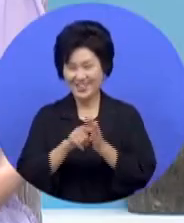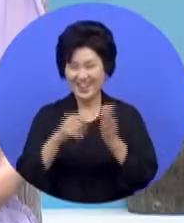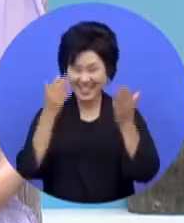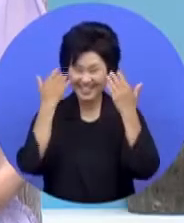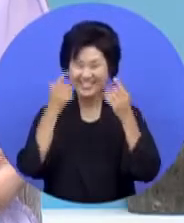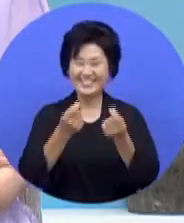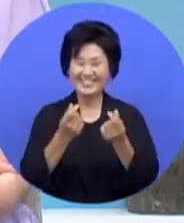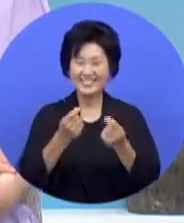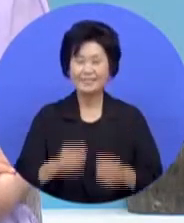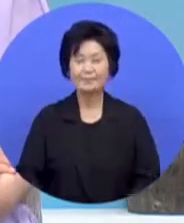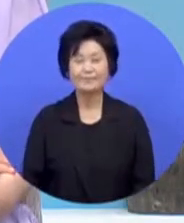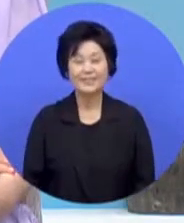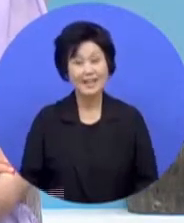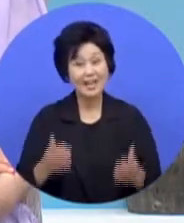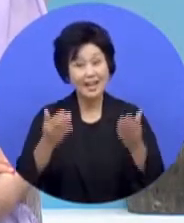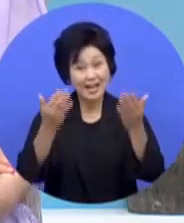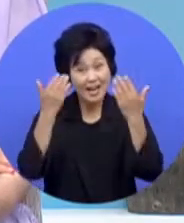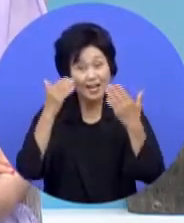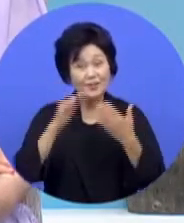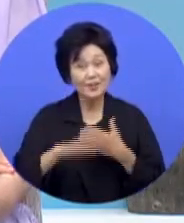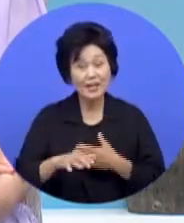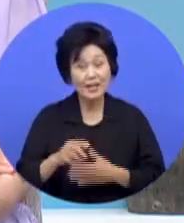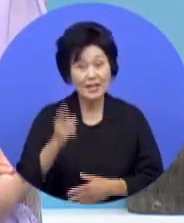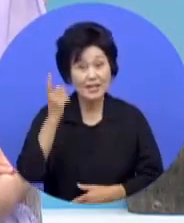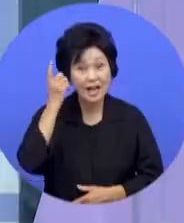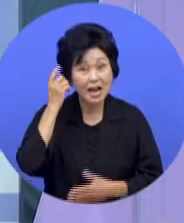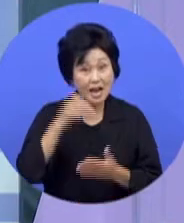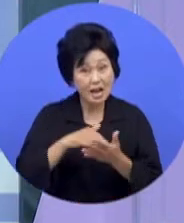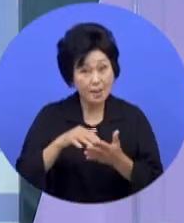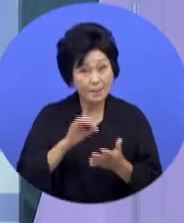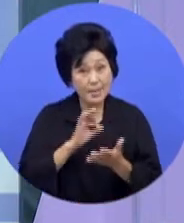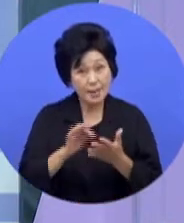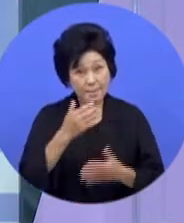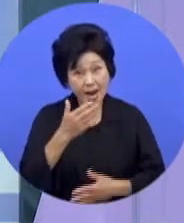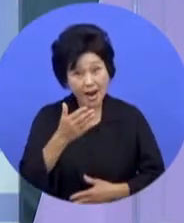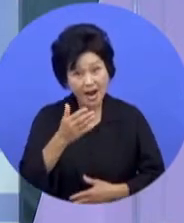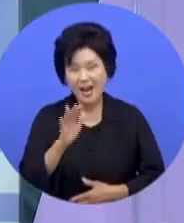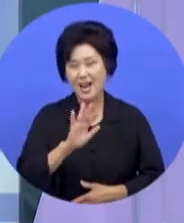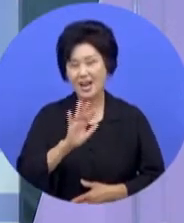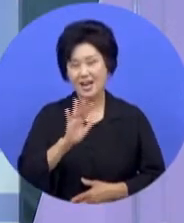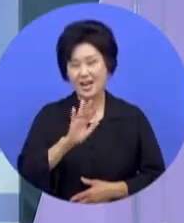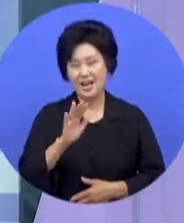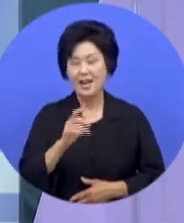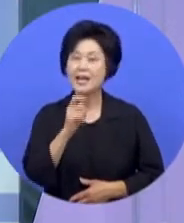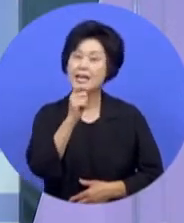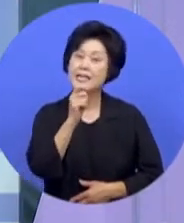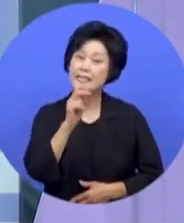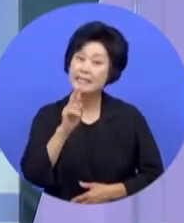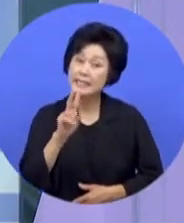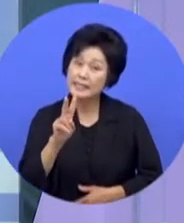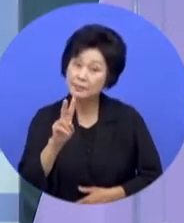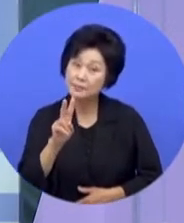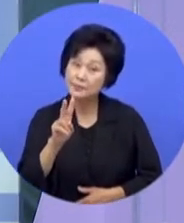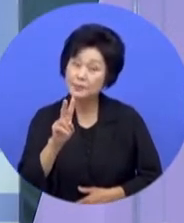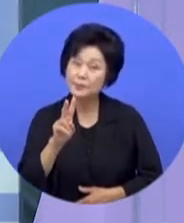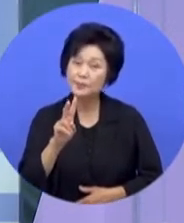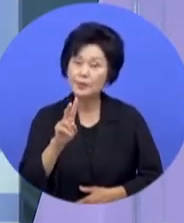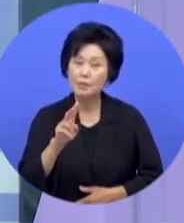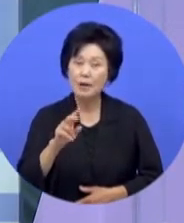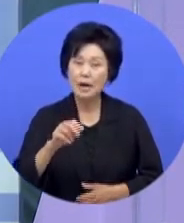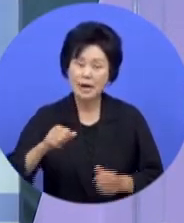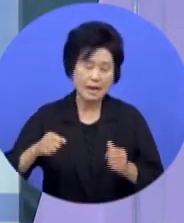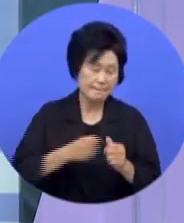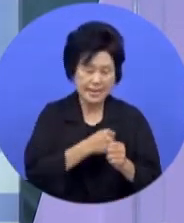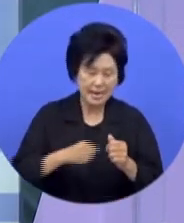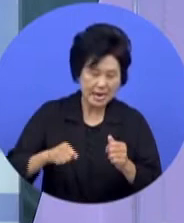스마트폰 써요? 학교에서? 저희 스마트폰 안 씁니다. 텔레비전 시간은 어떻게 해요? 저희 거? 텔레비전도 미디어 시간? 다 뭐 폭력적인 거, 자극적인